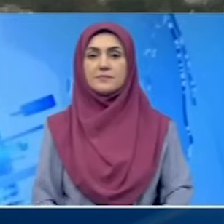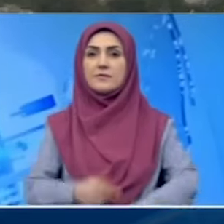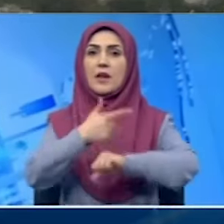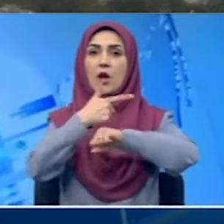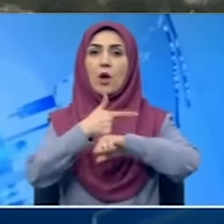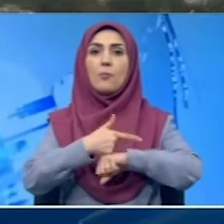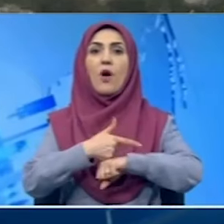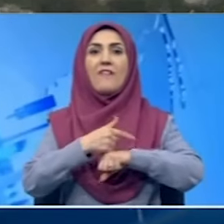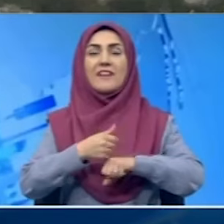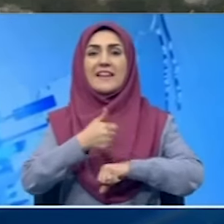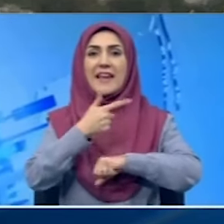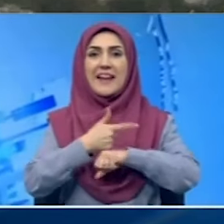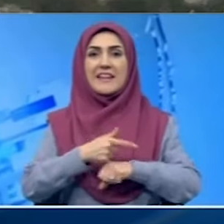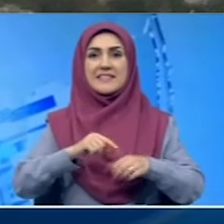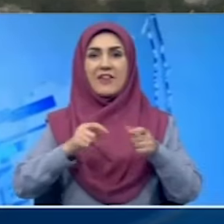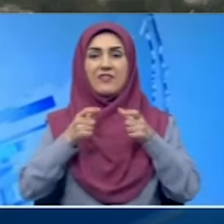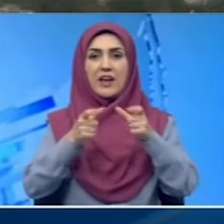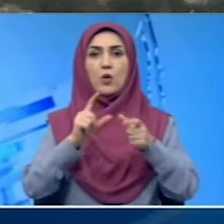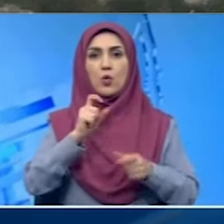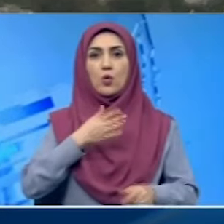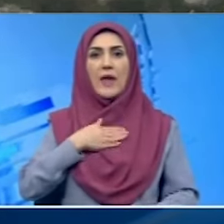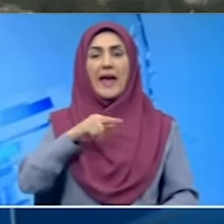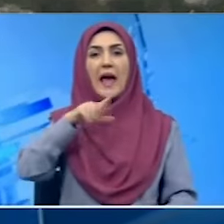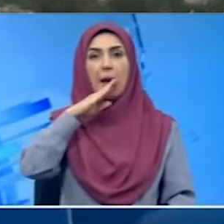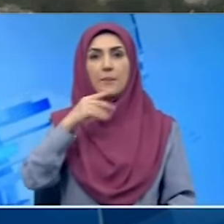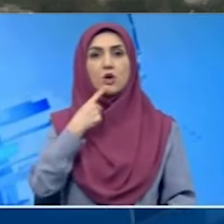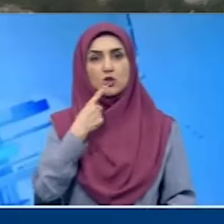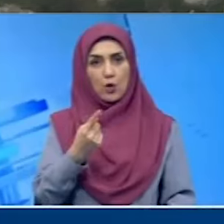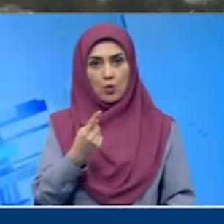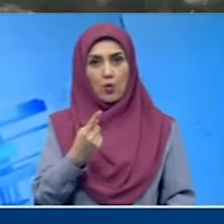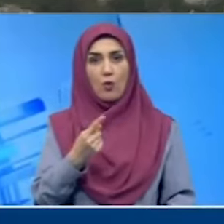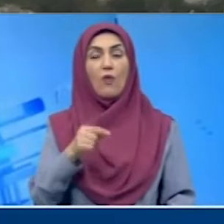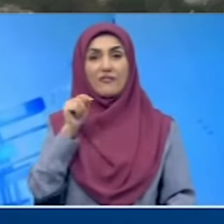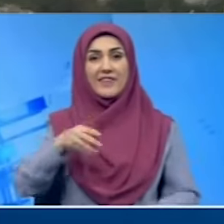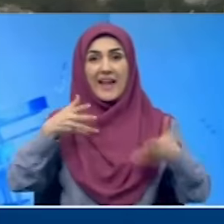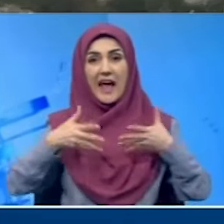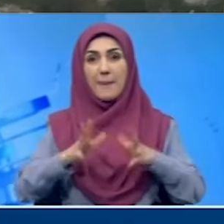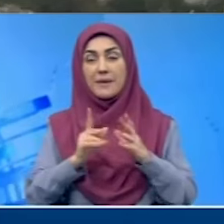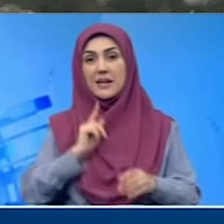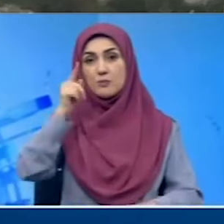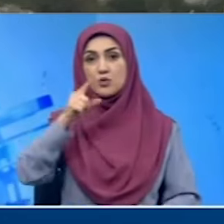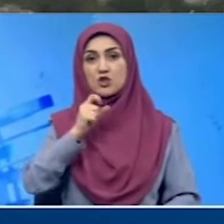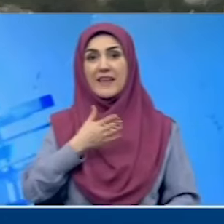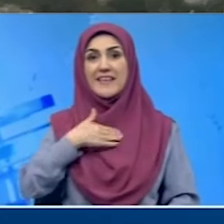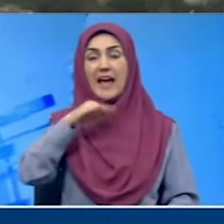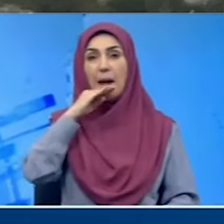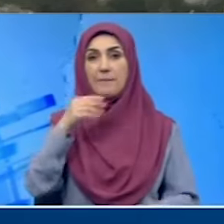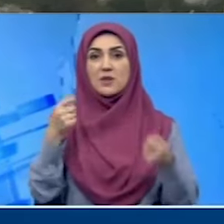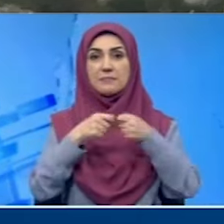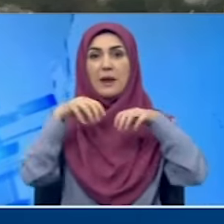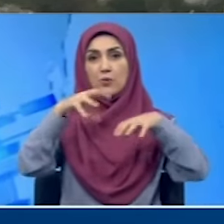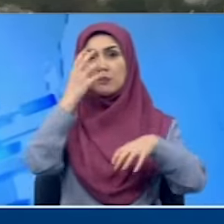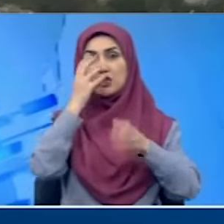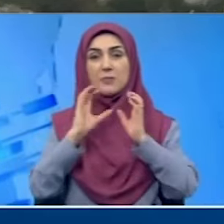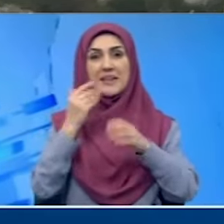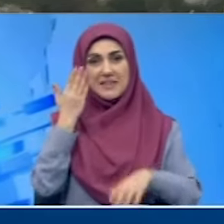معاون رئیس دفتر سیاسی جنبش مقاومت اسلامی فلسطین حماس گفت طوفان الاقصا توهماتی را که دشمن درباره